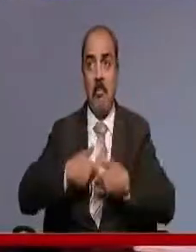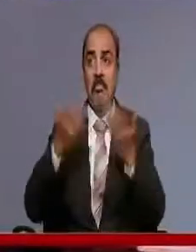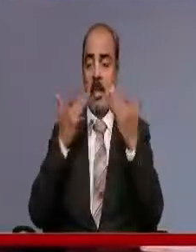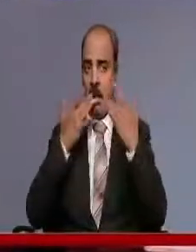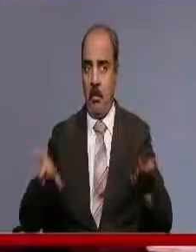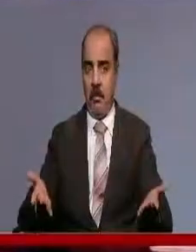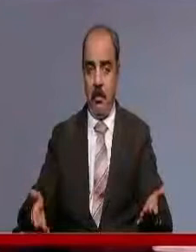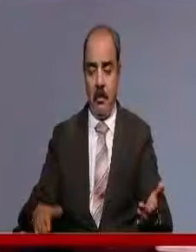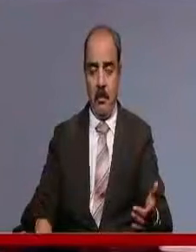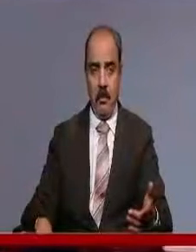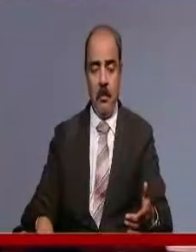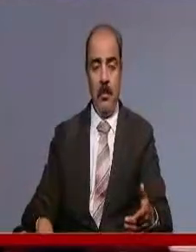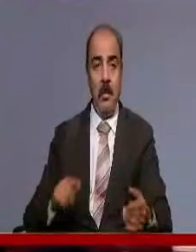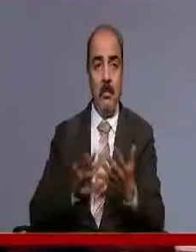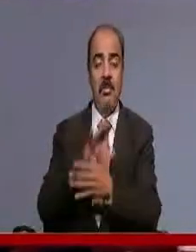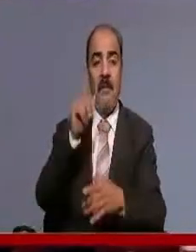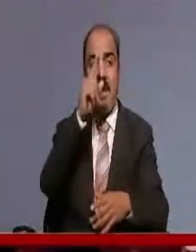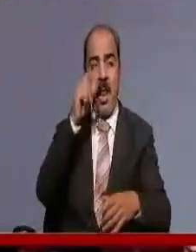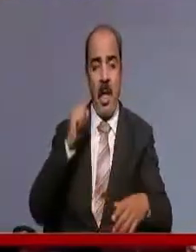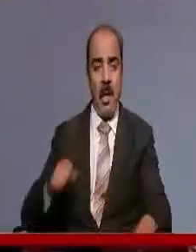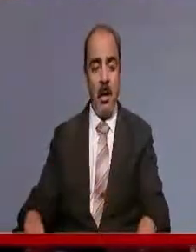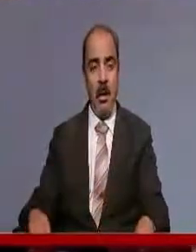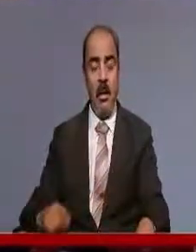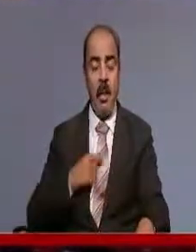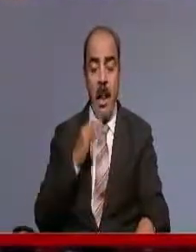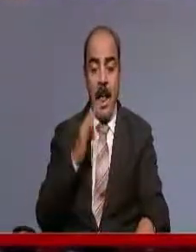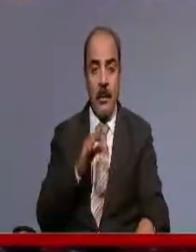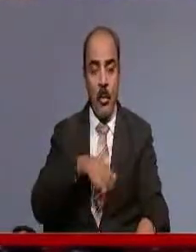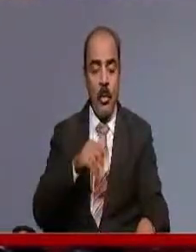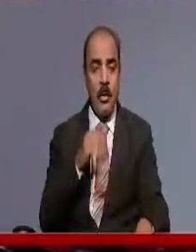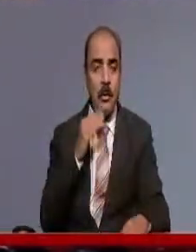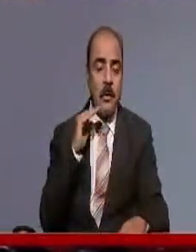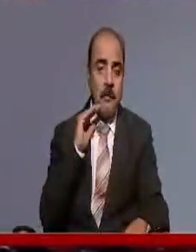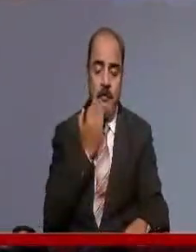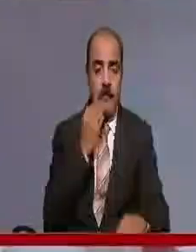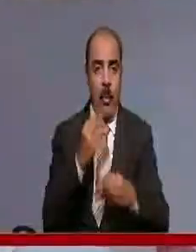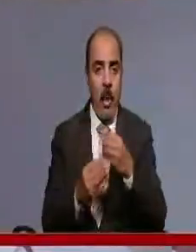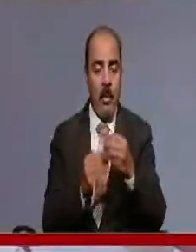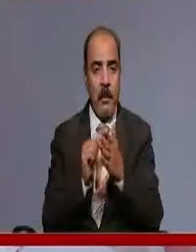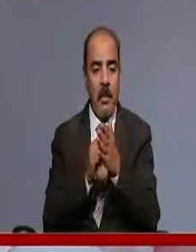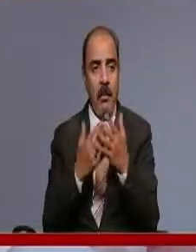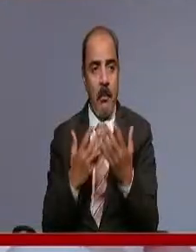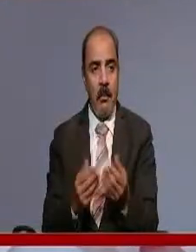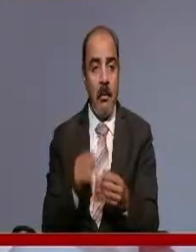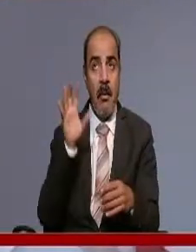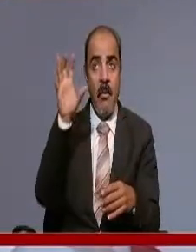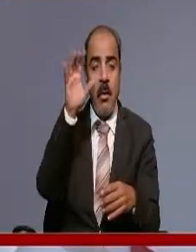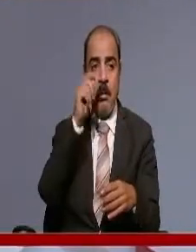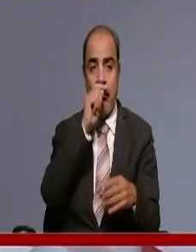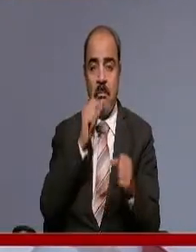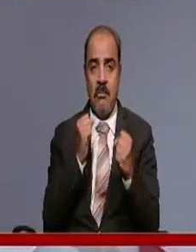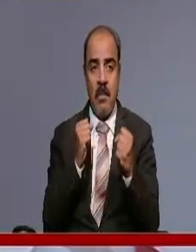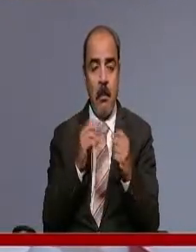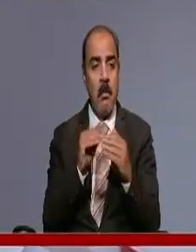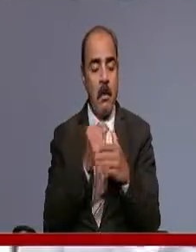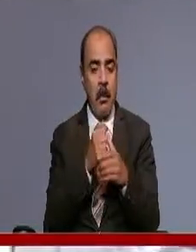ازمه عالميه مش احنا بس، فلازم انها تسند عشان البيت ما يتكسرش. زي ما الدول بتوفر من احتياجاتها البيوت